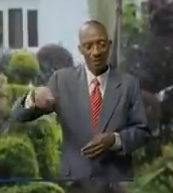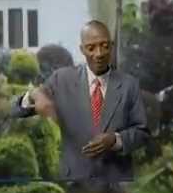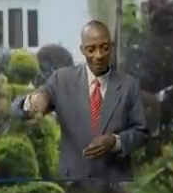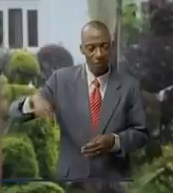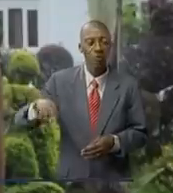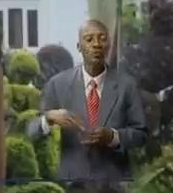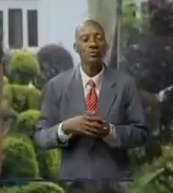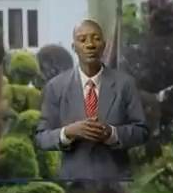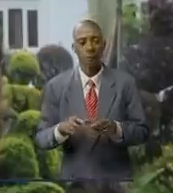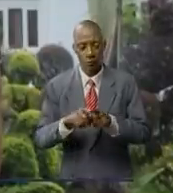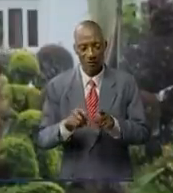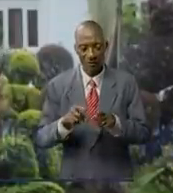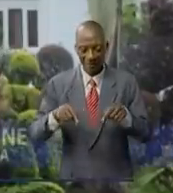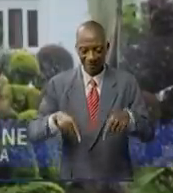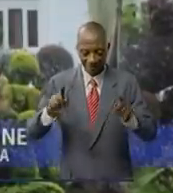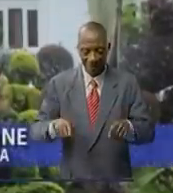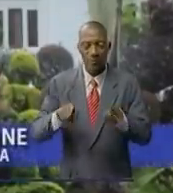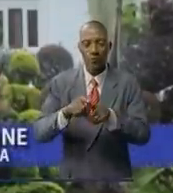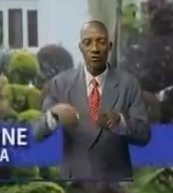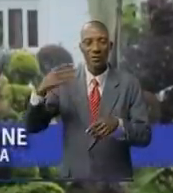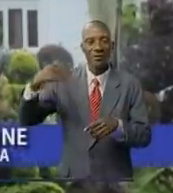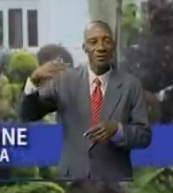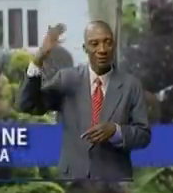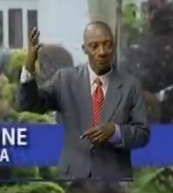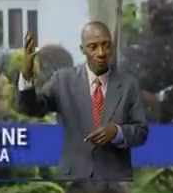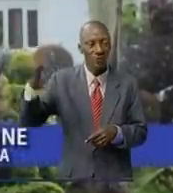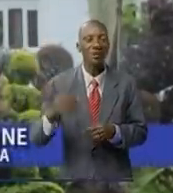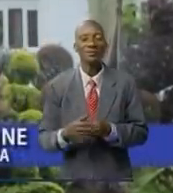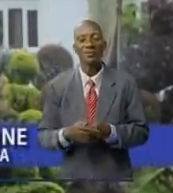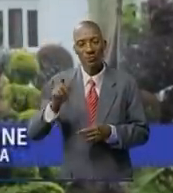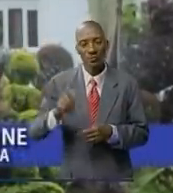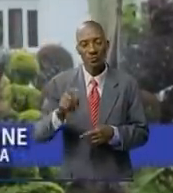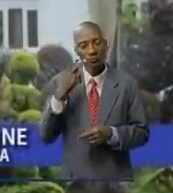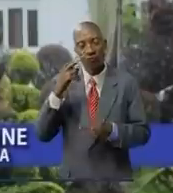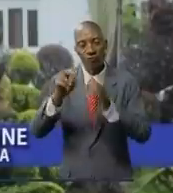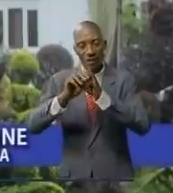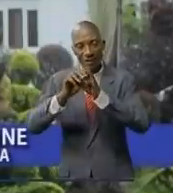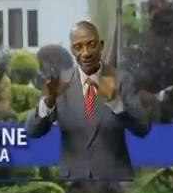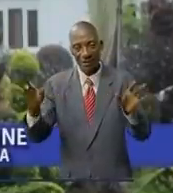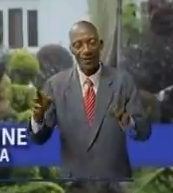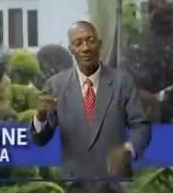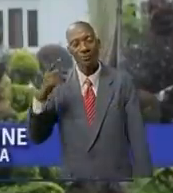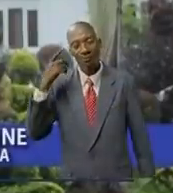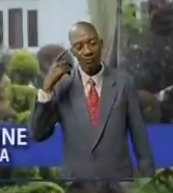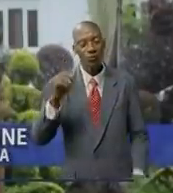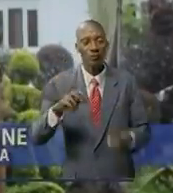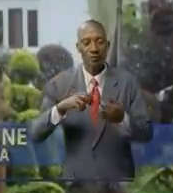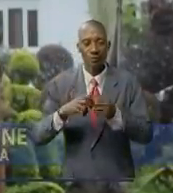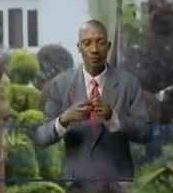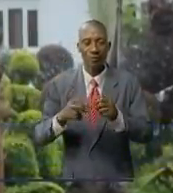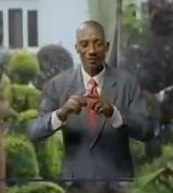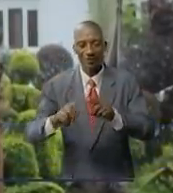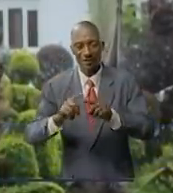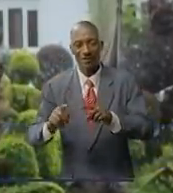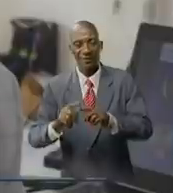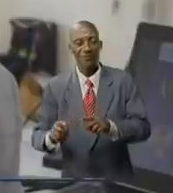prochaines années. Donc, c'est vraiment ça qu'on attend à la fin de la journée, c'est d'avoir une vision claire de quelles sont les priorités au niveau local pour pouvoir les intégrer dans